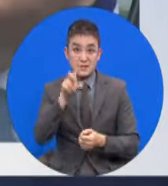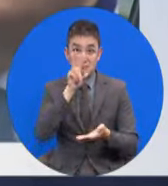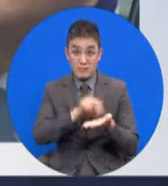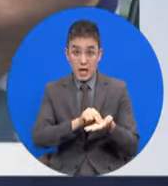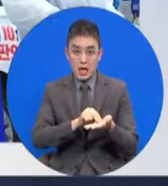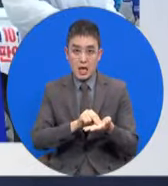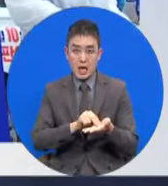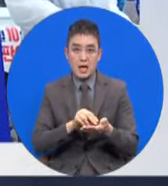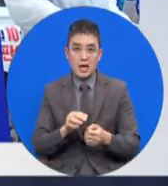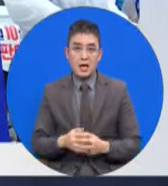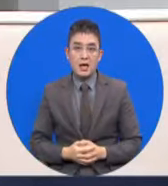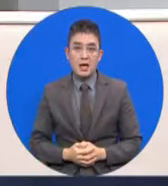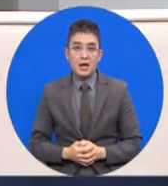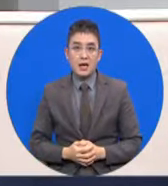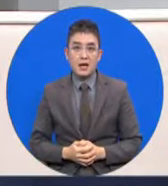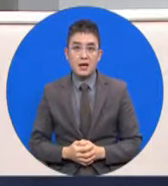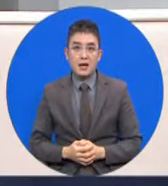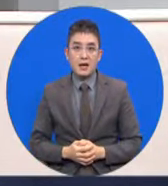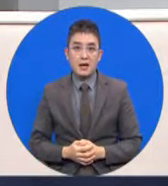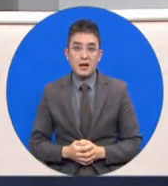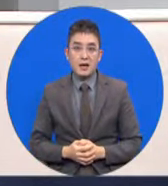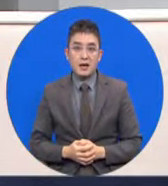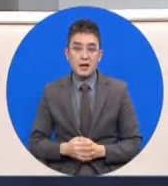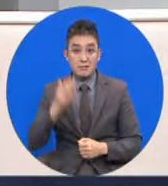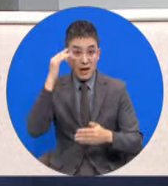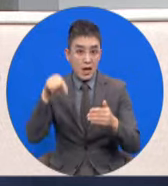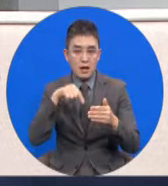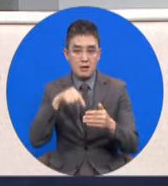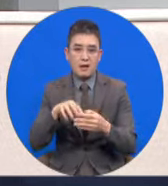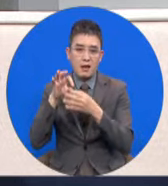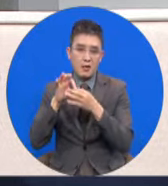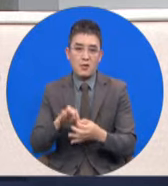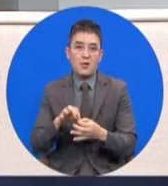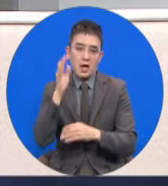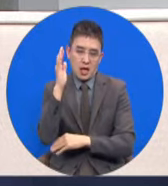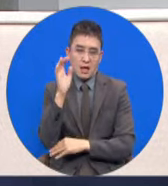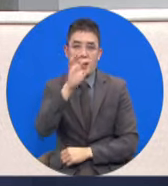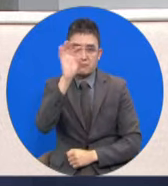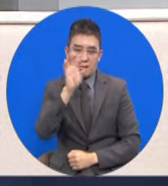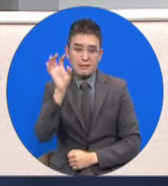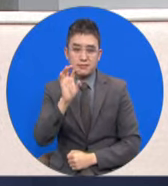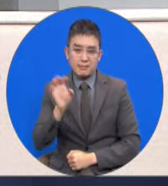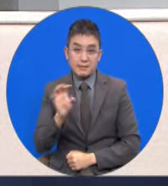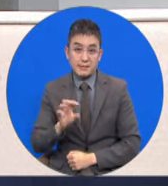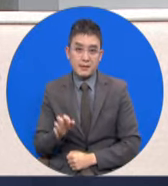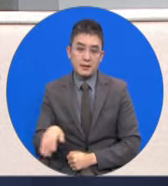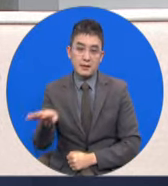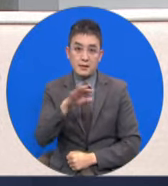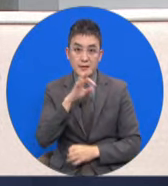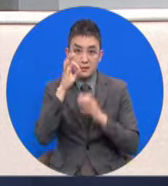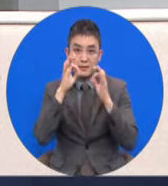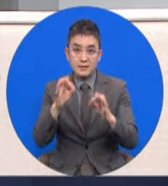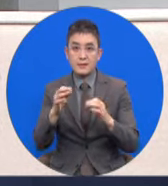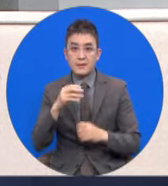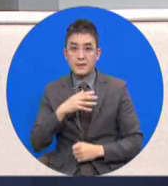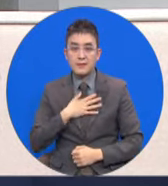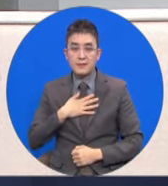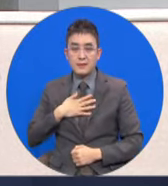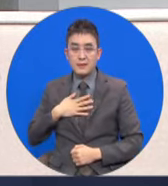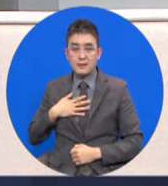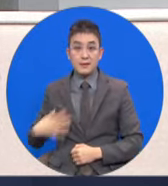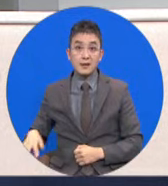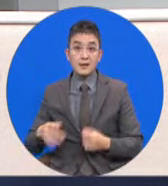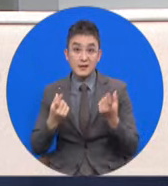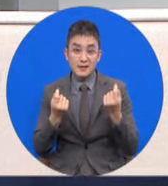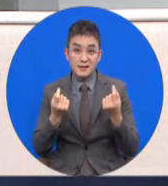우리나라를 갖다 쭉 그 감싸왔기 때문에 그것이 얼마만큼 이제 좀 진부한 것이 아니냐 네. 좀 그런 그 부분들이